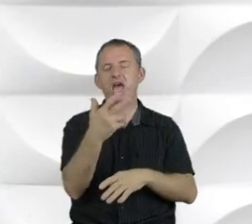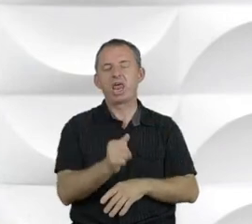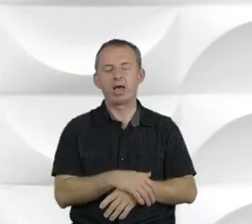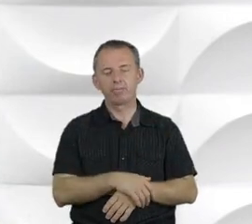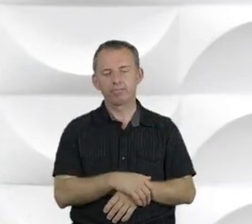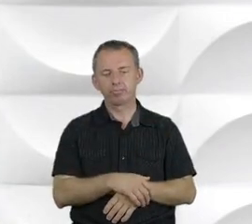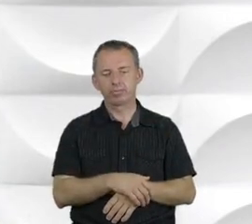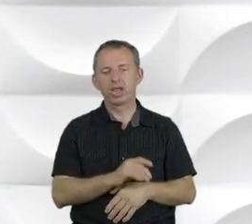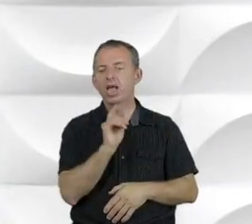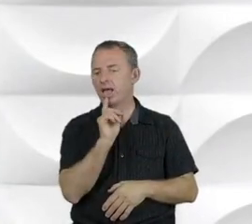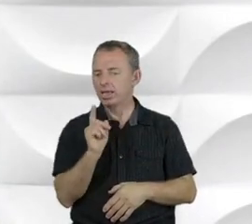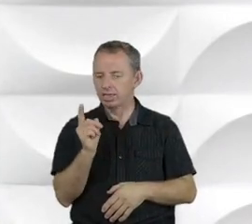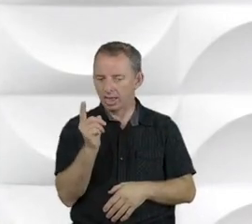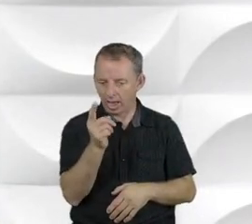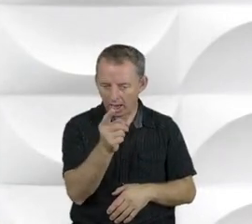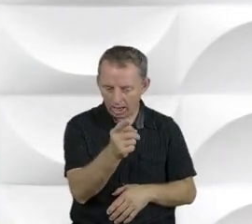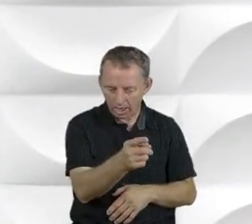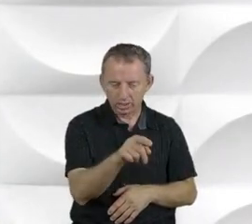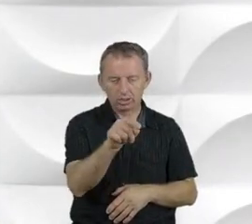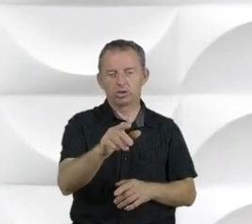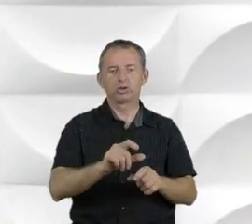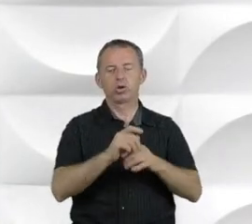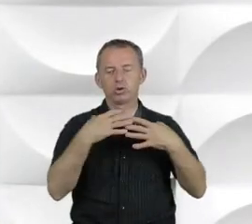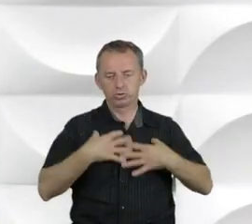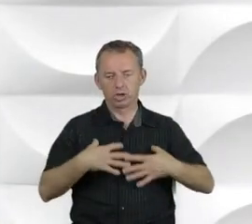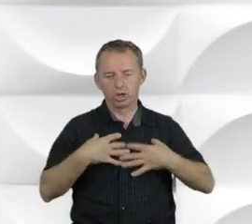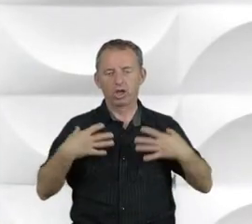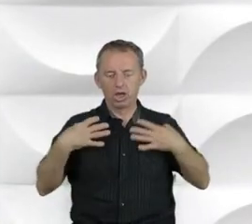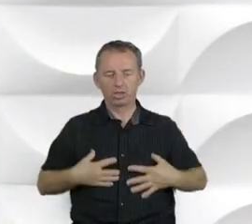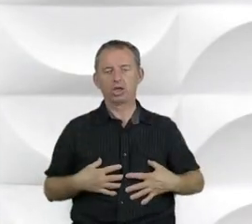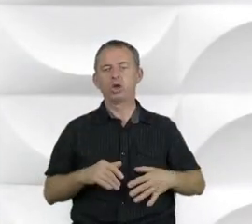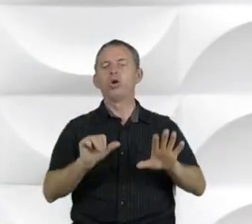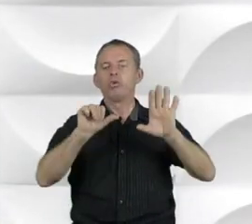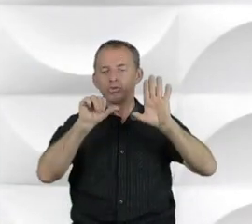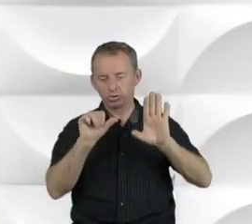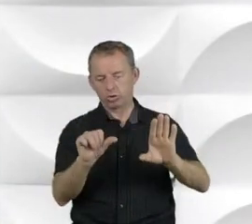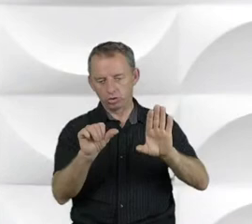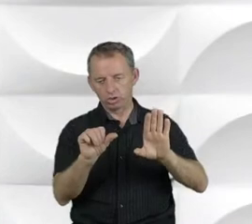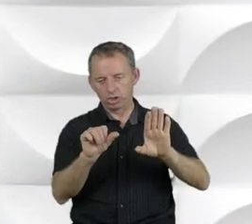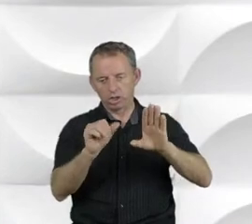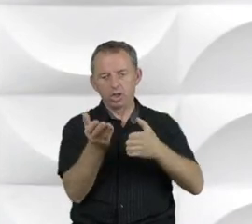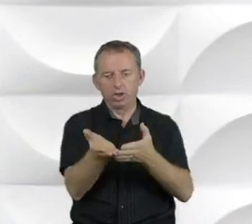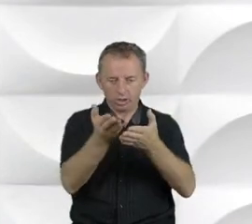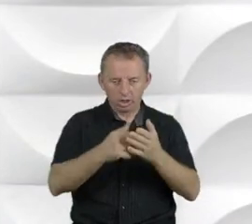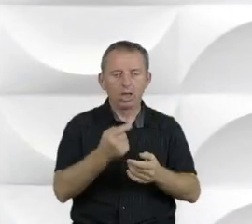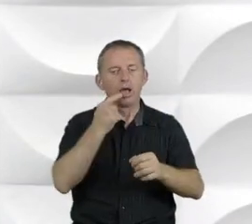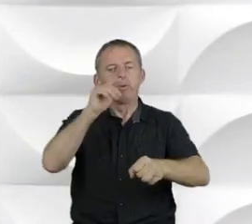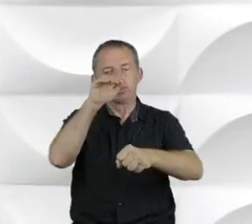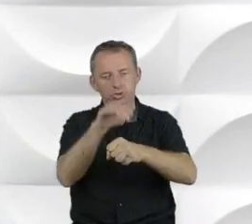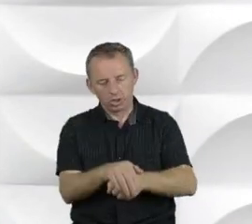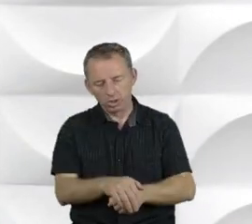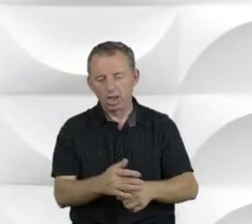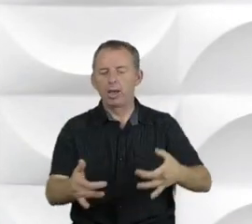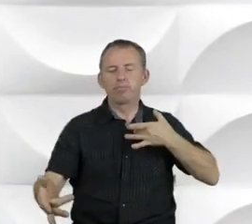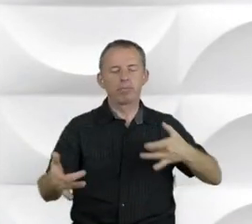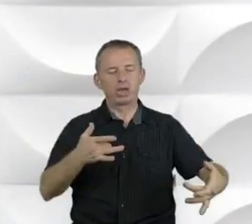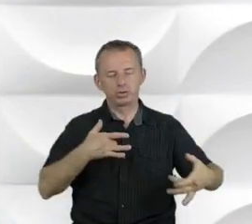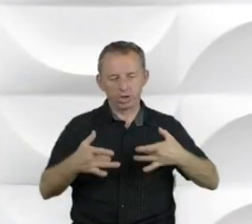Tam zalecone są te szaty. W 6 rozdziale szaty są przyobiecane